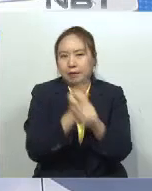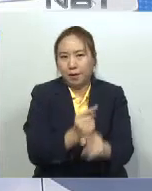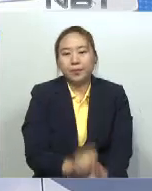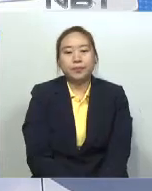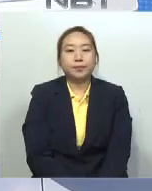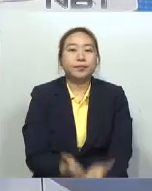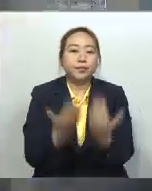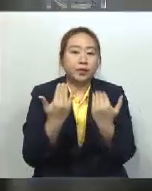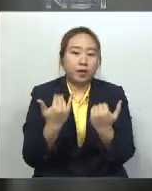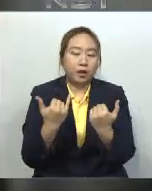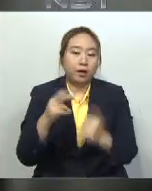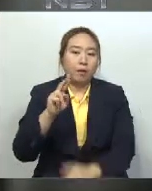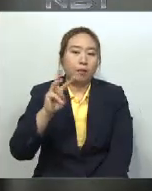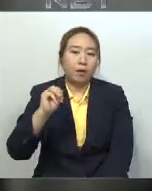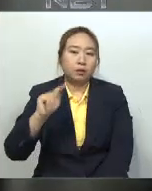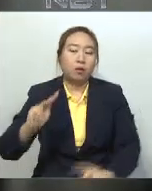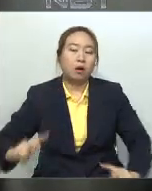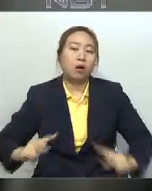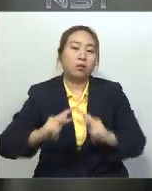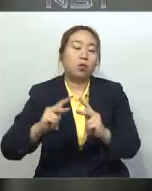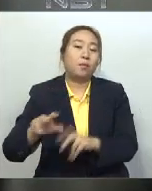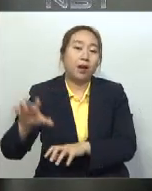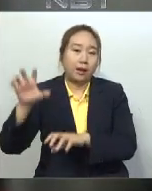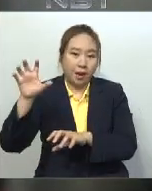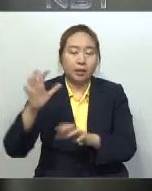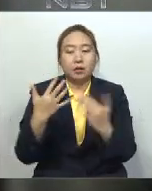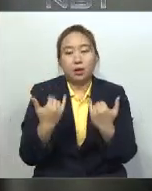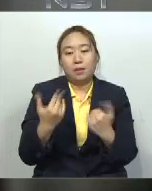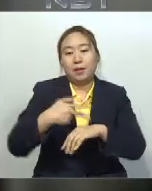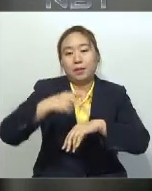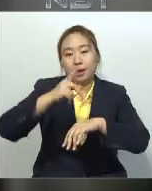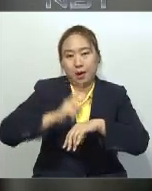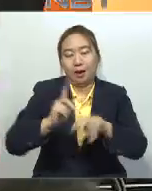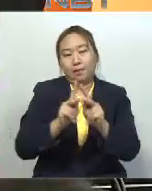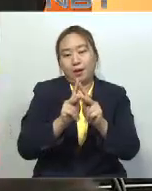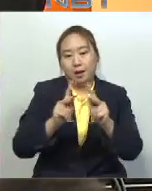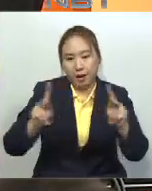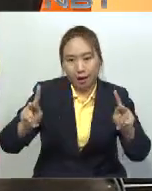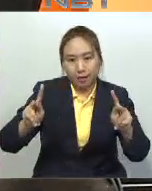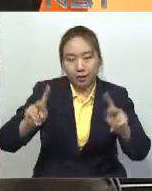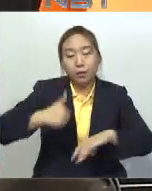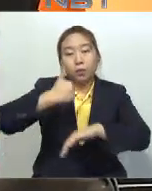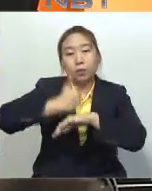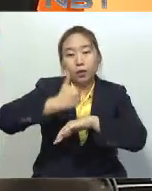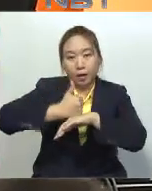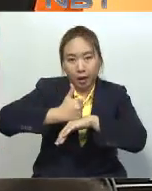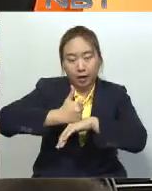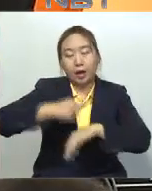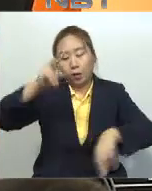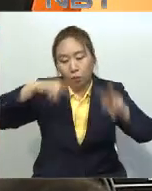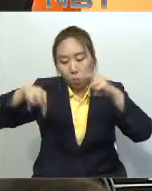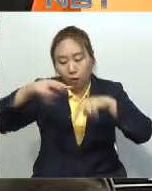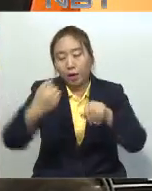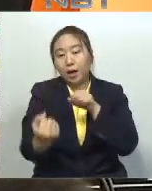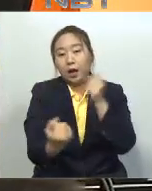ึ่งวันนี้ทางพลเอกอนุพงษ์เผ่าจินดารัฐมนตรีว่าการกระทรวงมหาดไทยในฐานะประธานกรรมการและผู้อำนวยการความปลอดภัยท